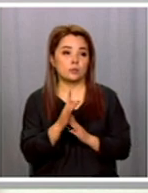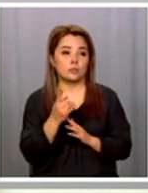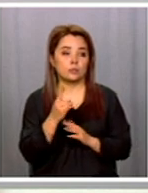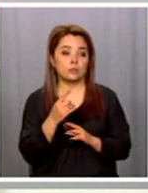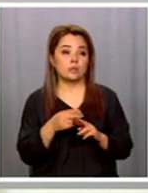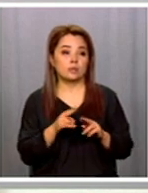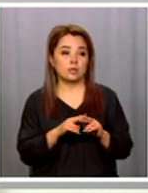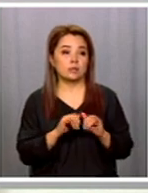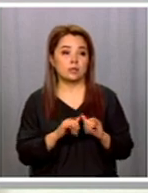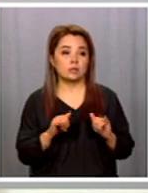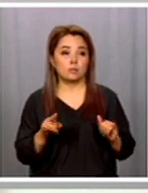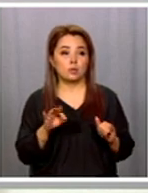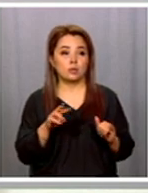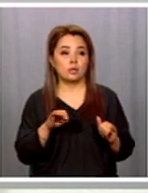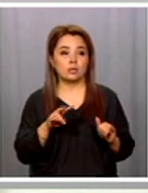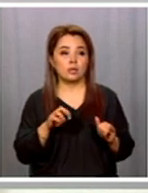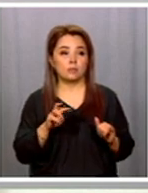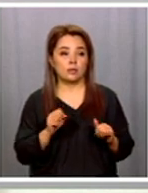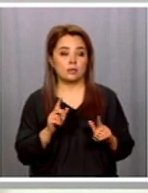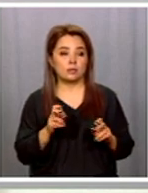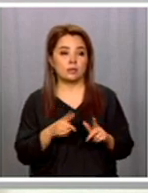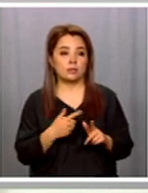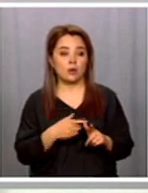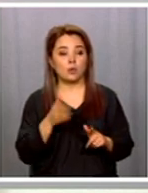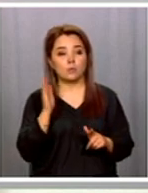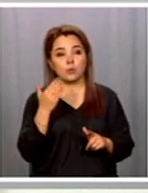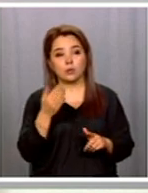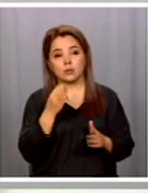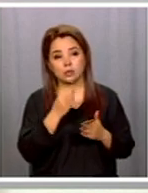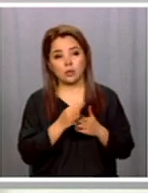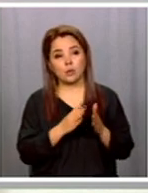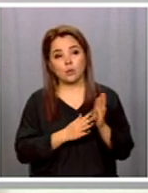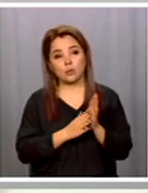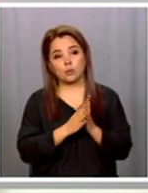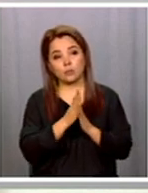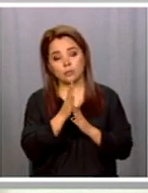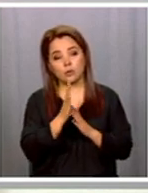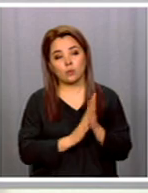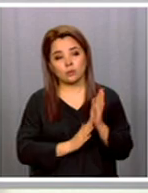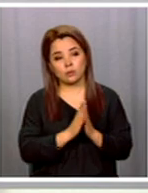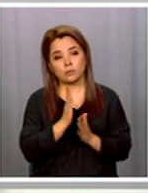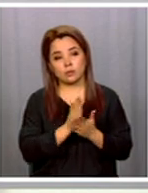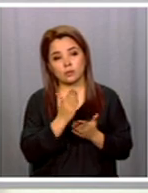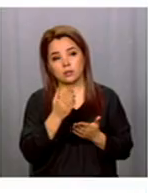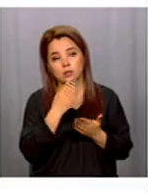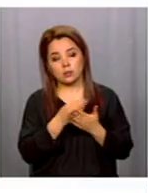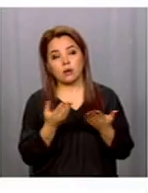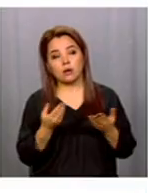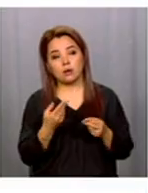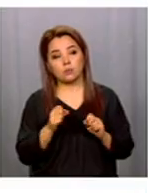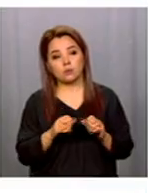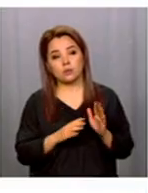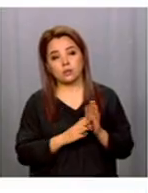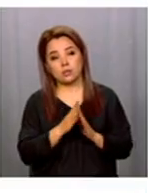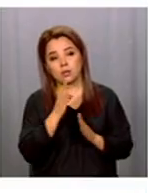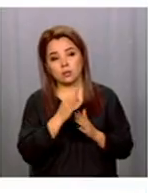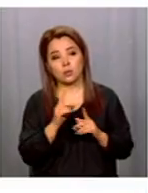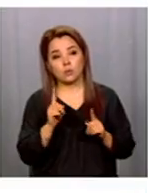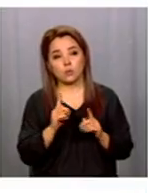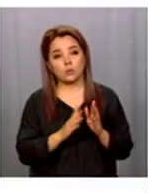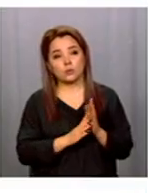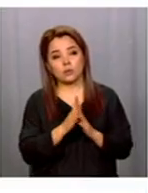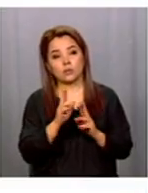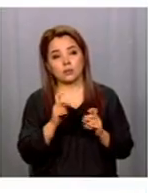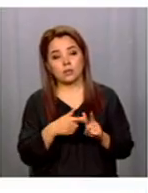бұл протонема деп аталады. Болашақта бұдан өсімдік өсіп шығады. Яғни бұл қалай өсіп шығады? Бұл ненің өскіншесі